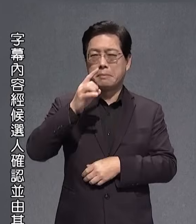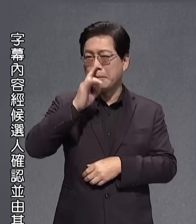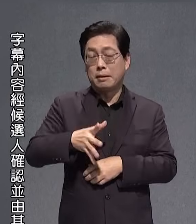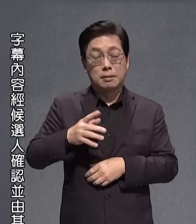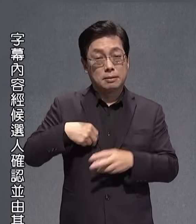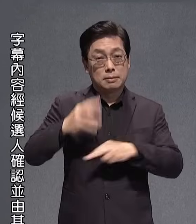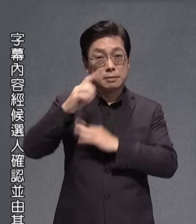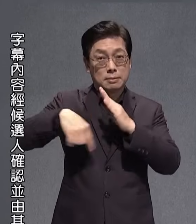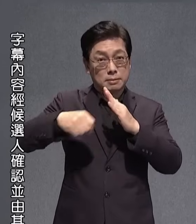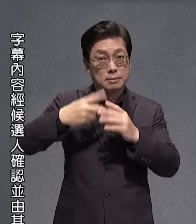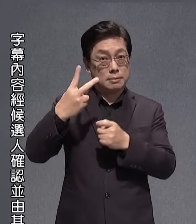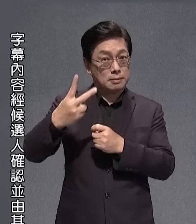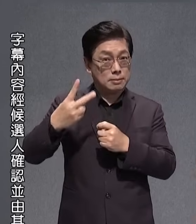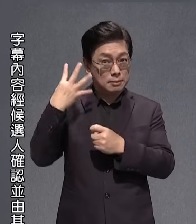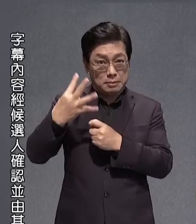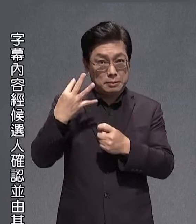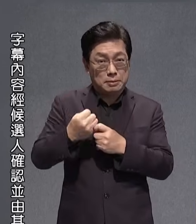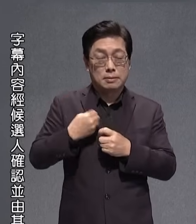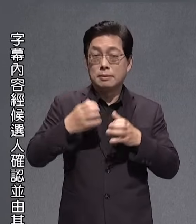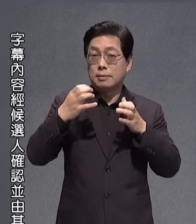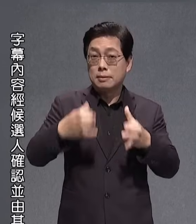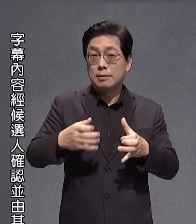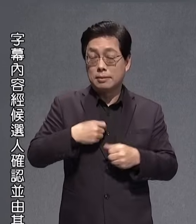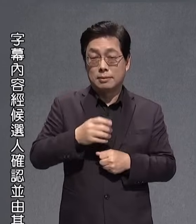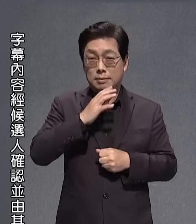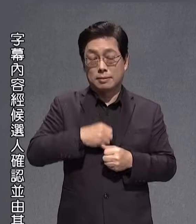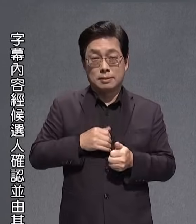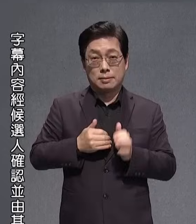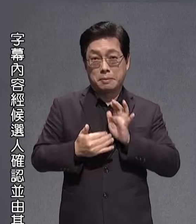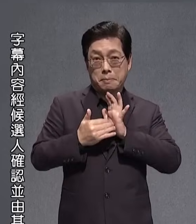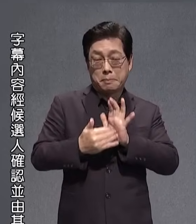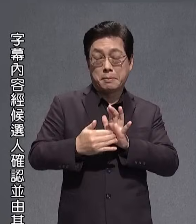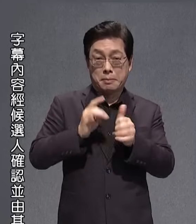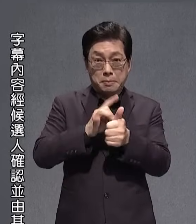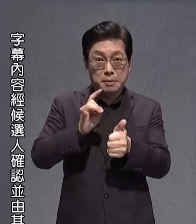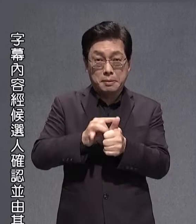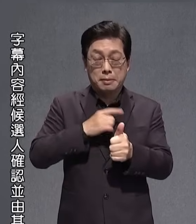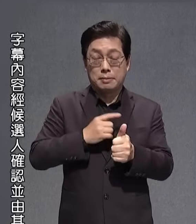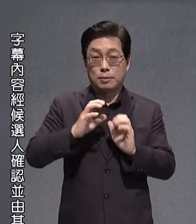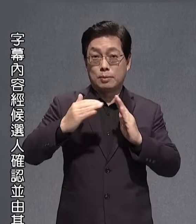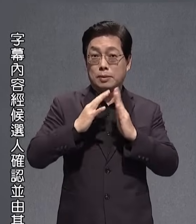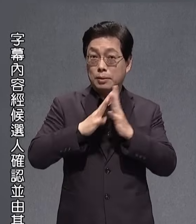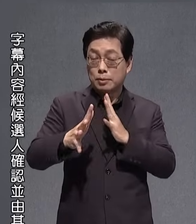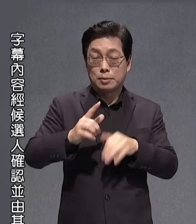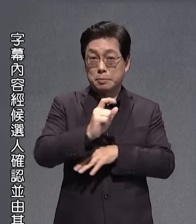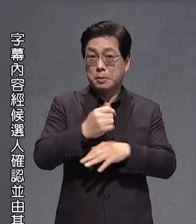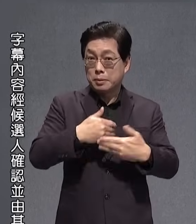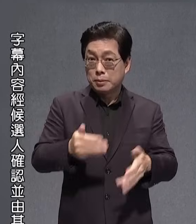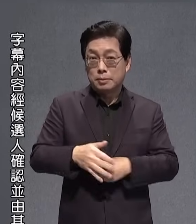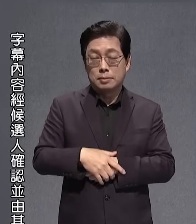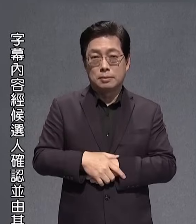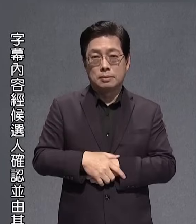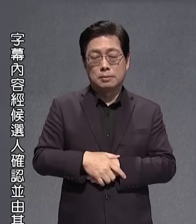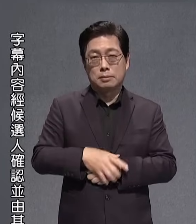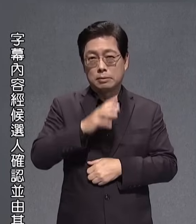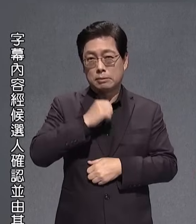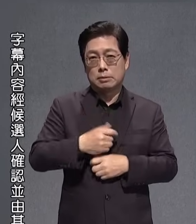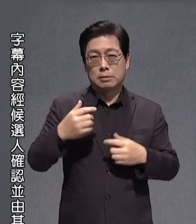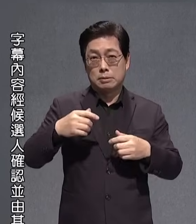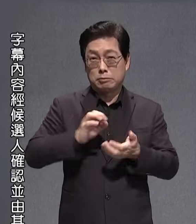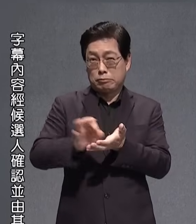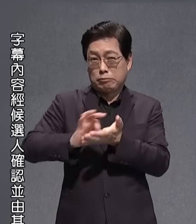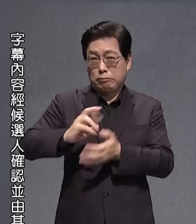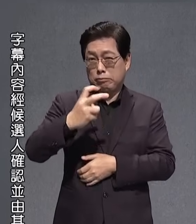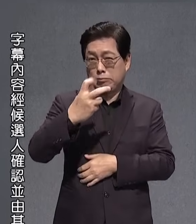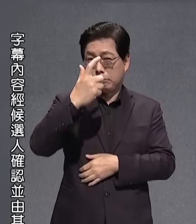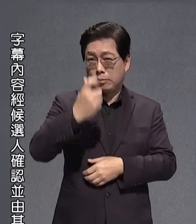这两年，这几年成立的打诈国家队、打诈办公室，不但越打越多，开27亿